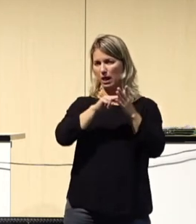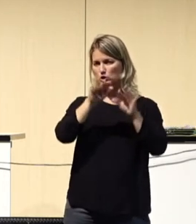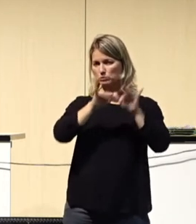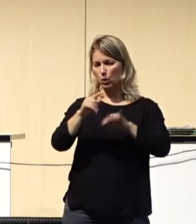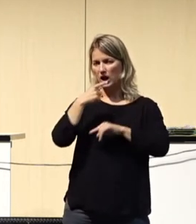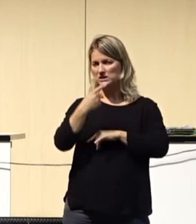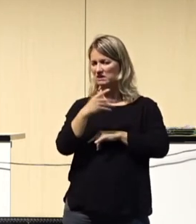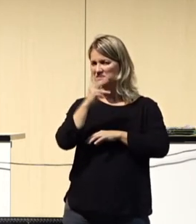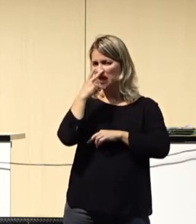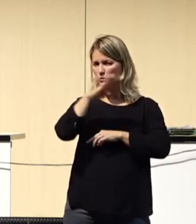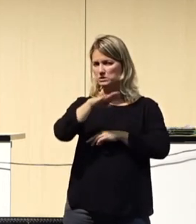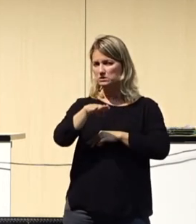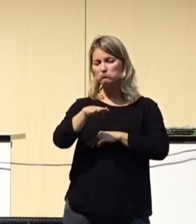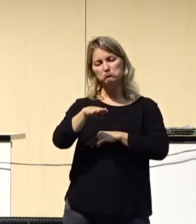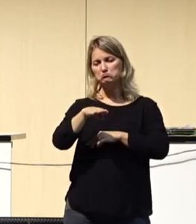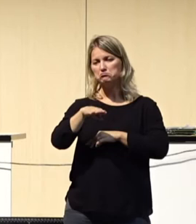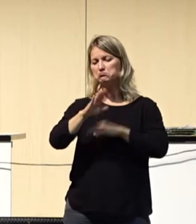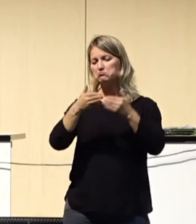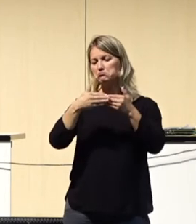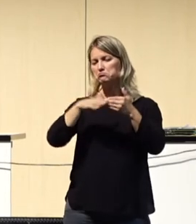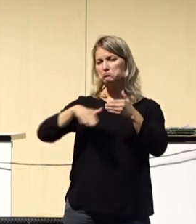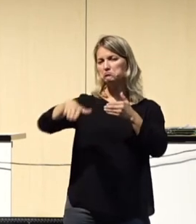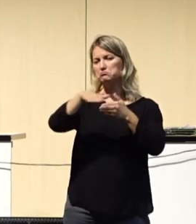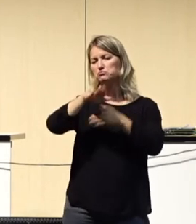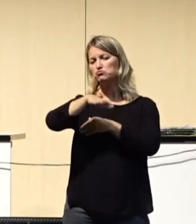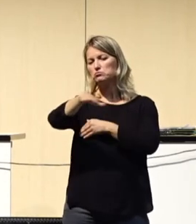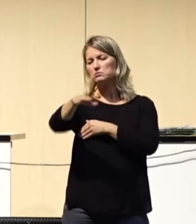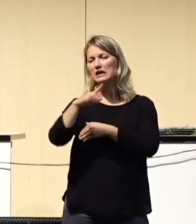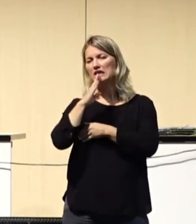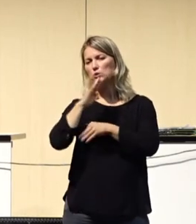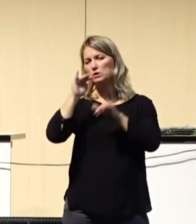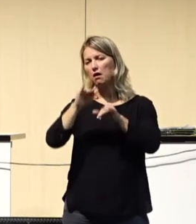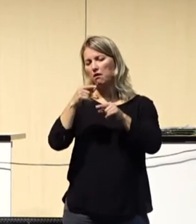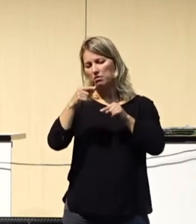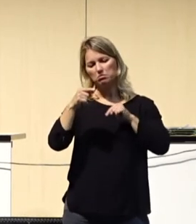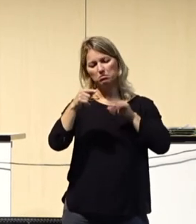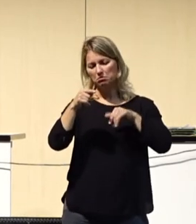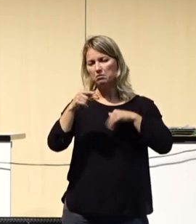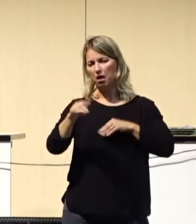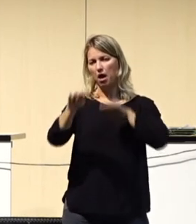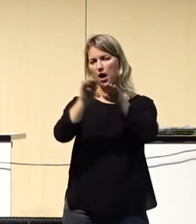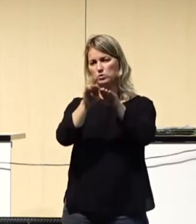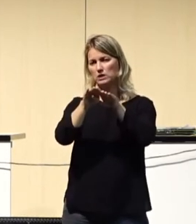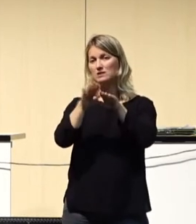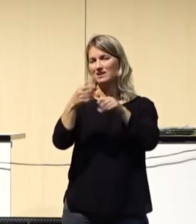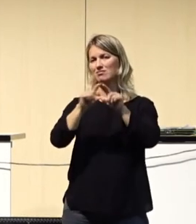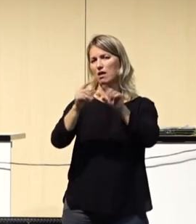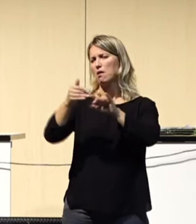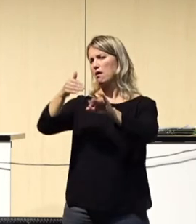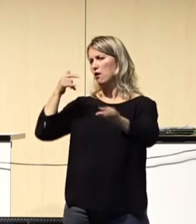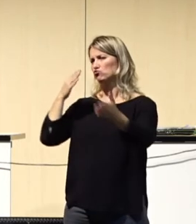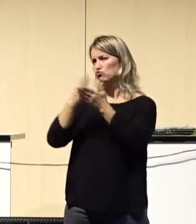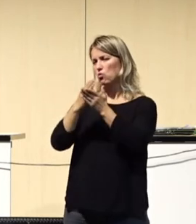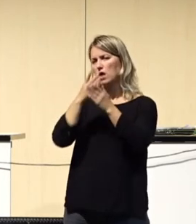war, dass in dem anliegenden Gebiet der Bedarf an Stellplätzen hinreichend gut kompensiert werden kann. Darüber haben wir ja auch bereits gesprochen im